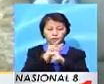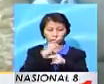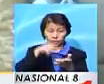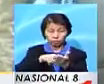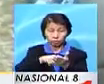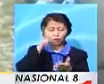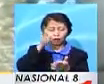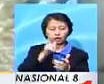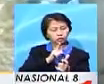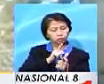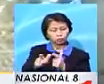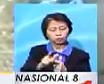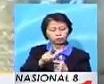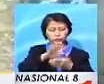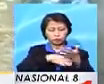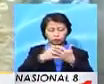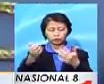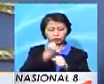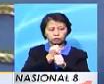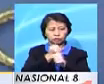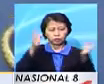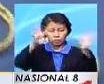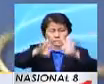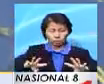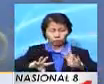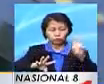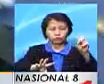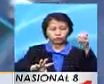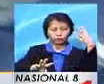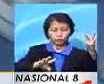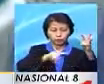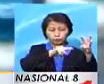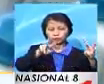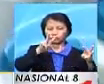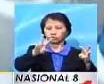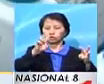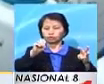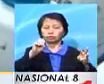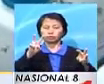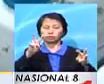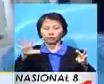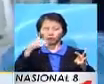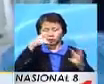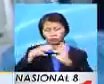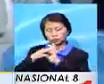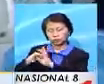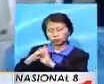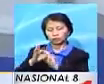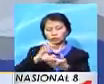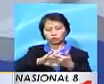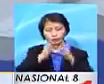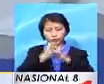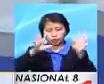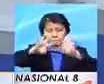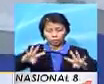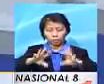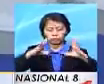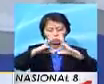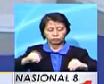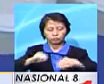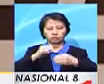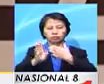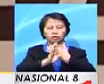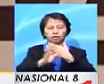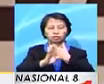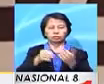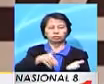juga dijangka meluluskan kerangka kerja ASEAN bagi tempoh 2016-2025 untuk bekerjasama dengan komuniti ASEAN membanteras ancaman